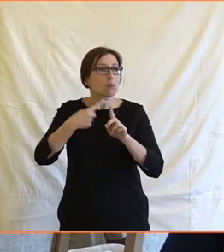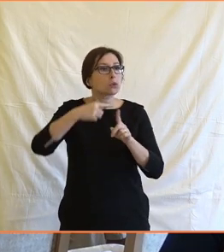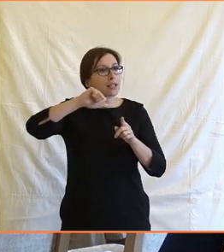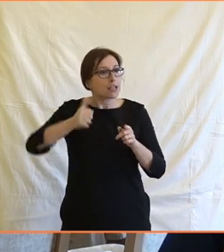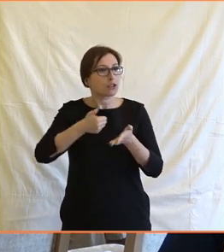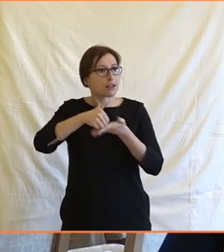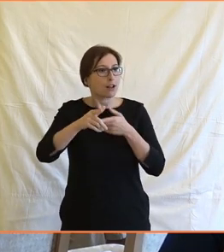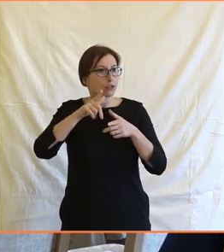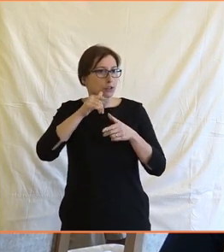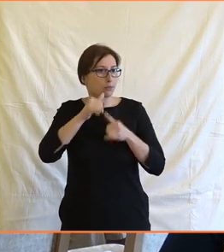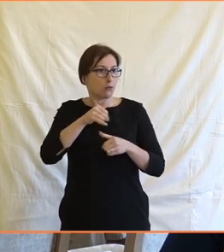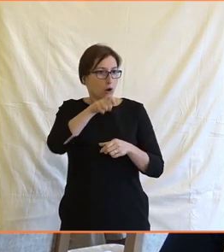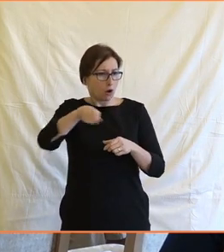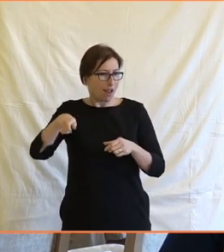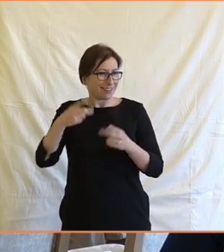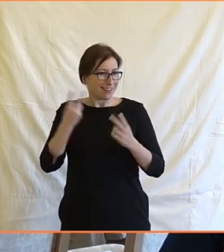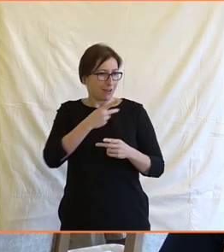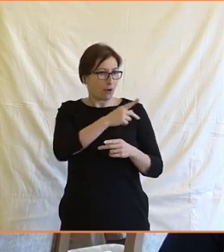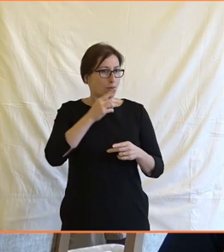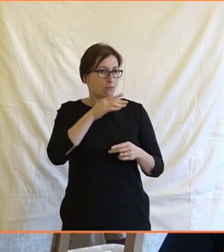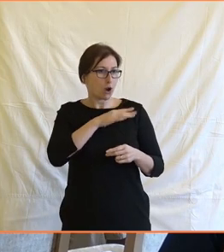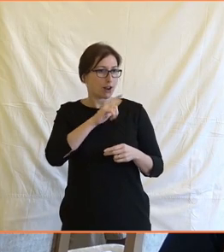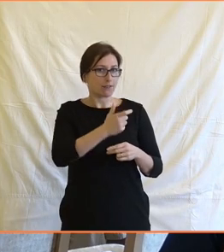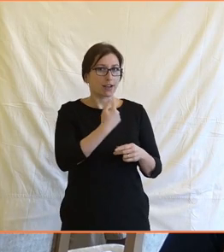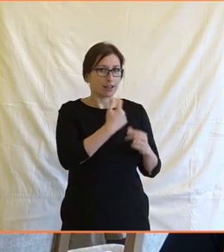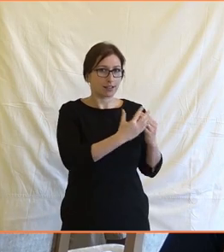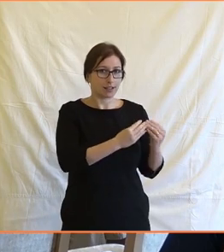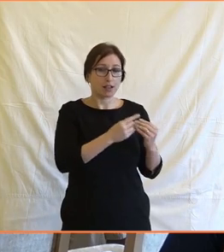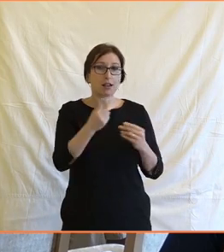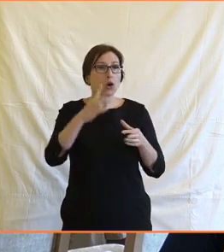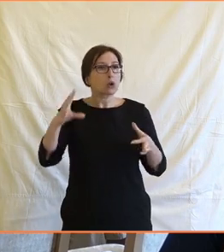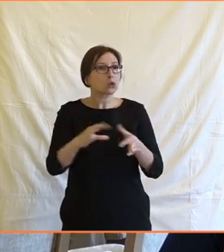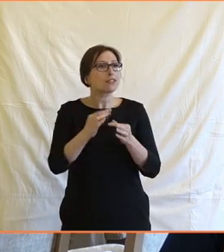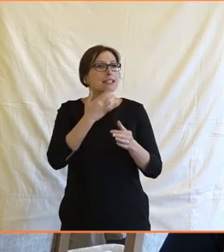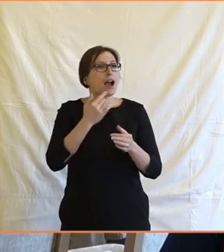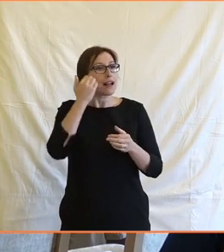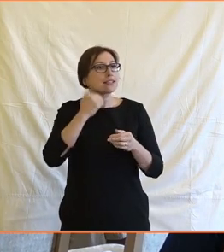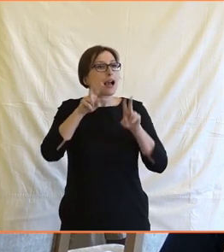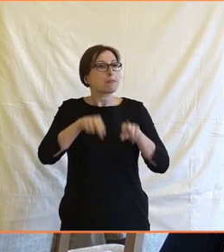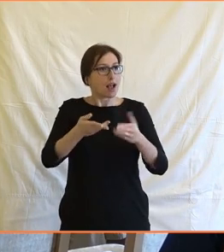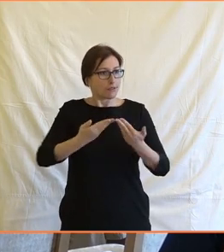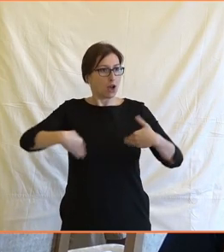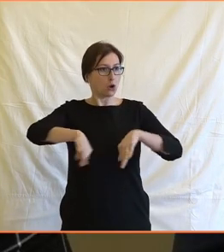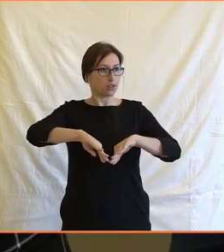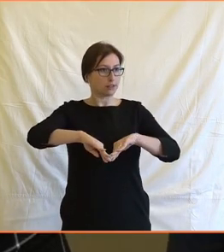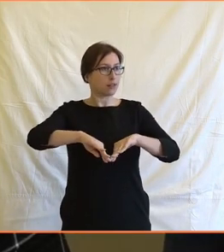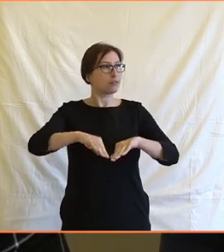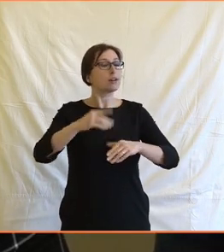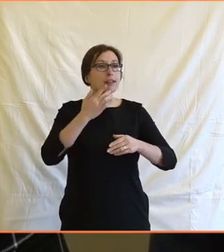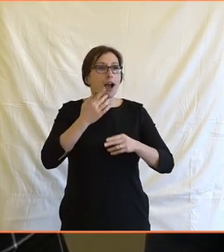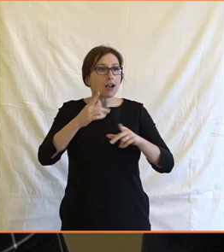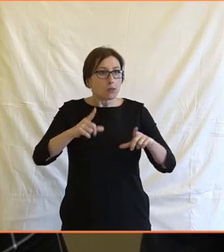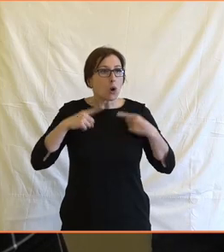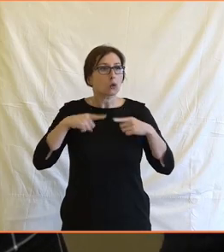profesím, jak zmiňoval pan doktor Moravec, v souvislosti s ochranou lidských práv a také v souvislosti s